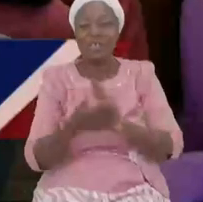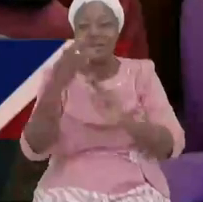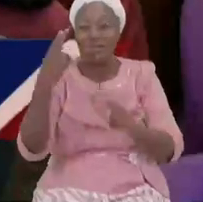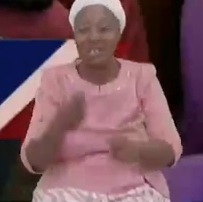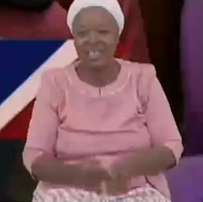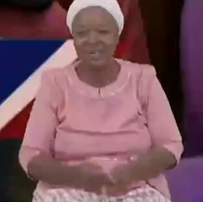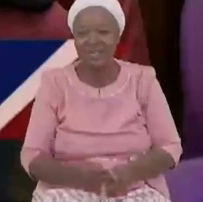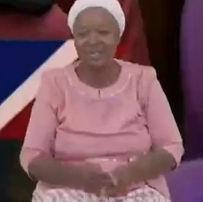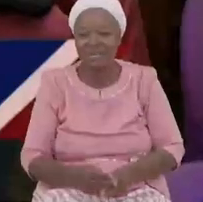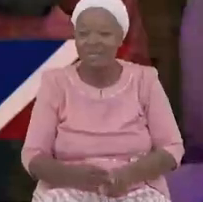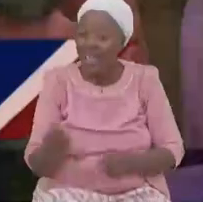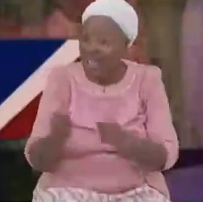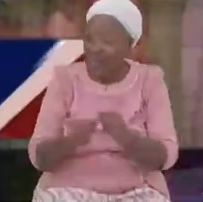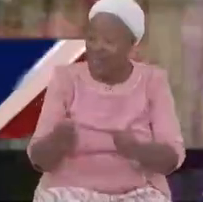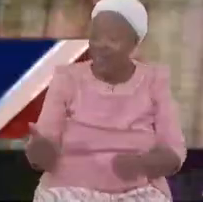Tout ce que